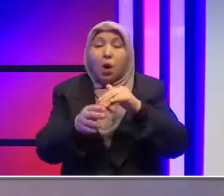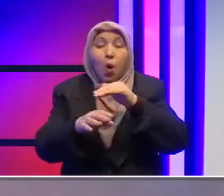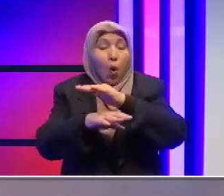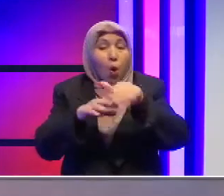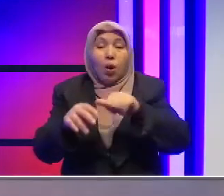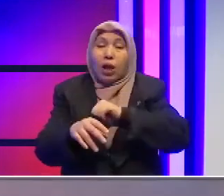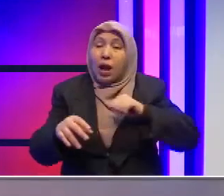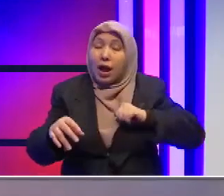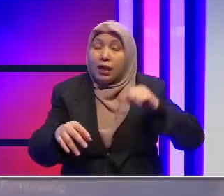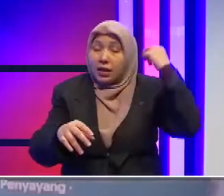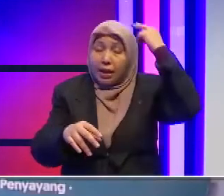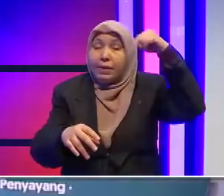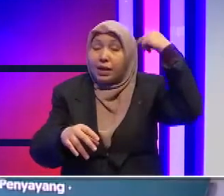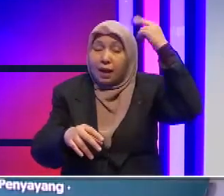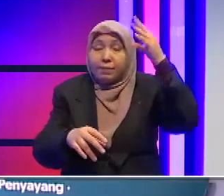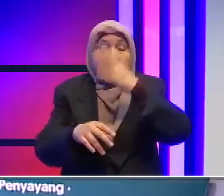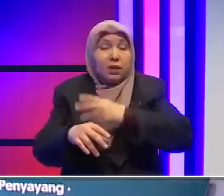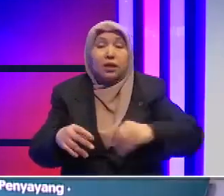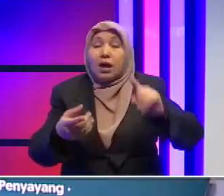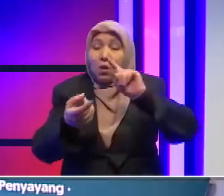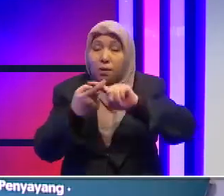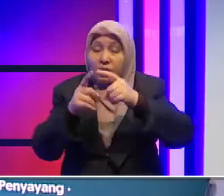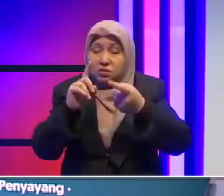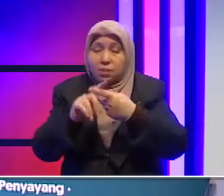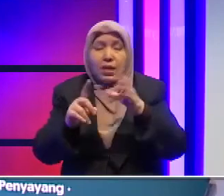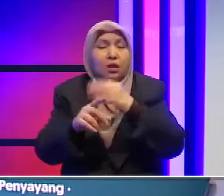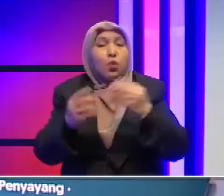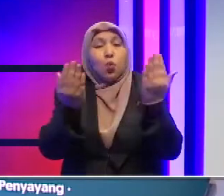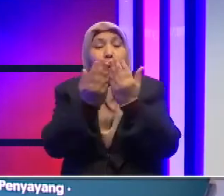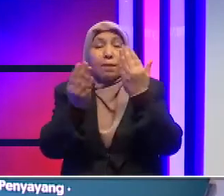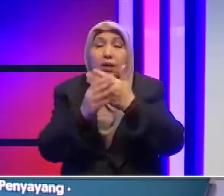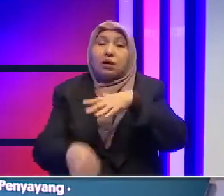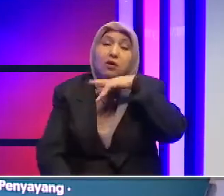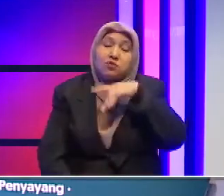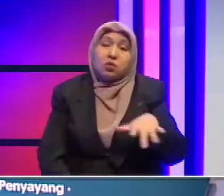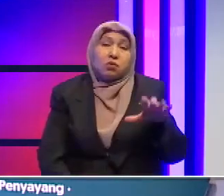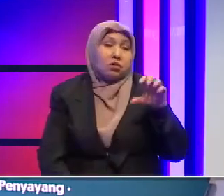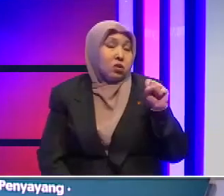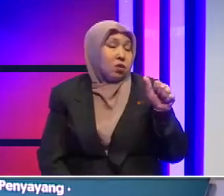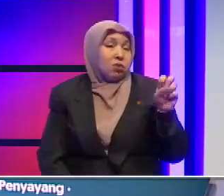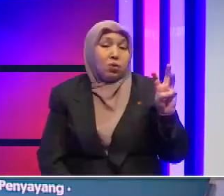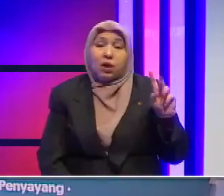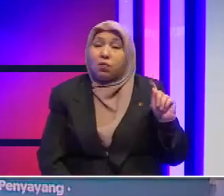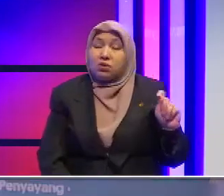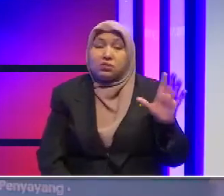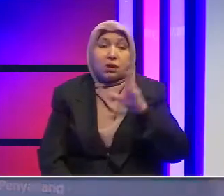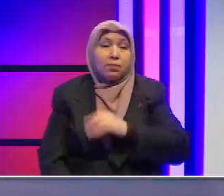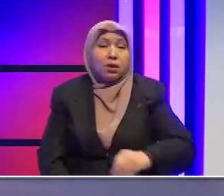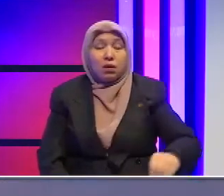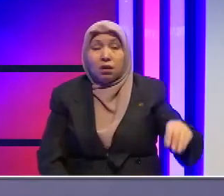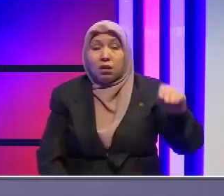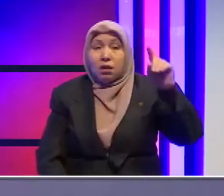الأنبياء والمرسلين نبينا محمد وعلى آله وصحبه أجمعين. اللهم